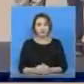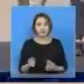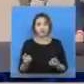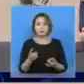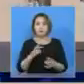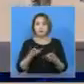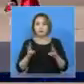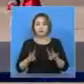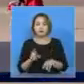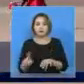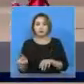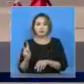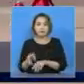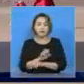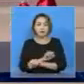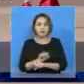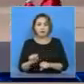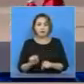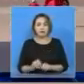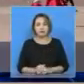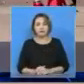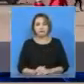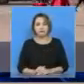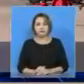Қажеттілік болмаса, көпшілік жерлерге барудан бас